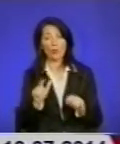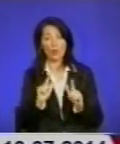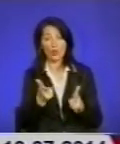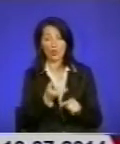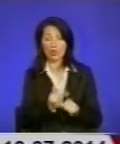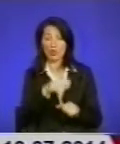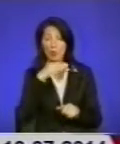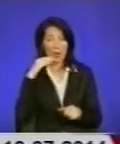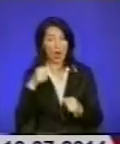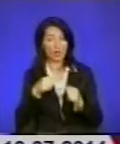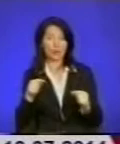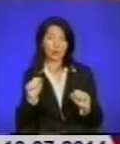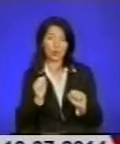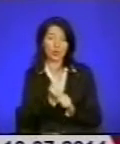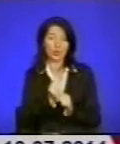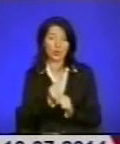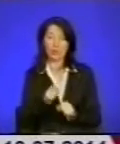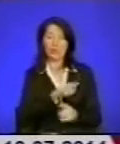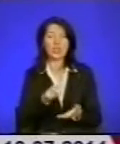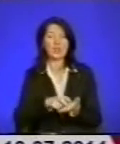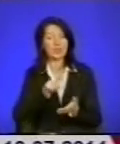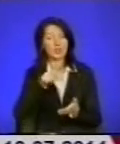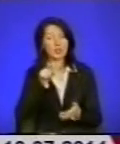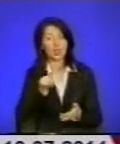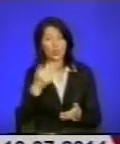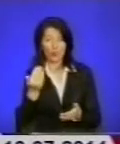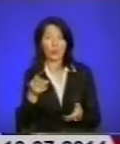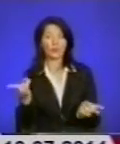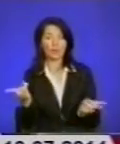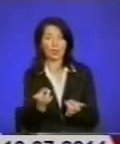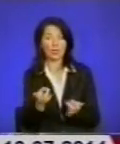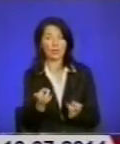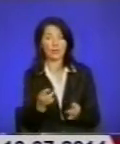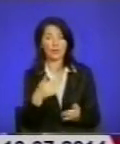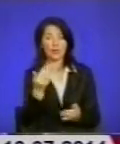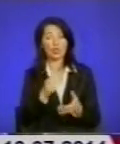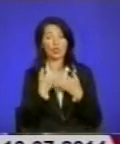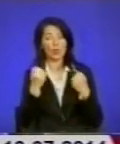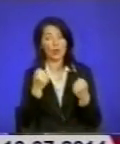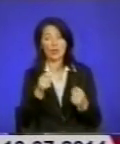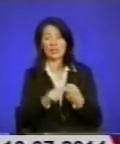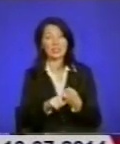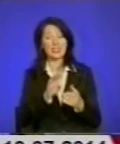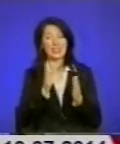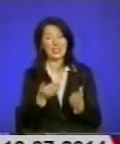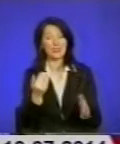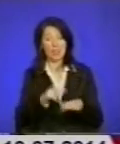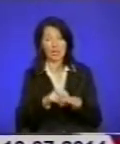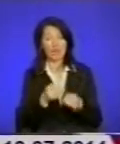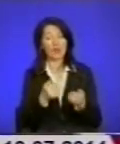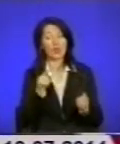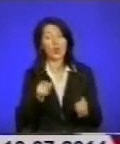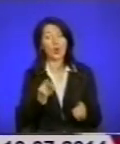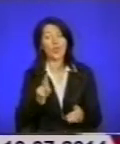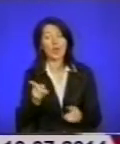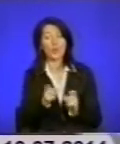дуже багато речей зробити. Тому не бійтеся вимагати те, що вам належить. Ваше здоров'я залежить не лише від лікарів, а й від того,